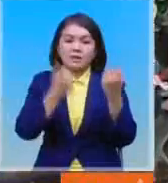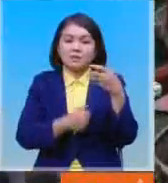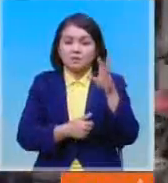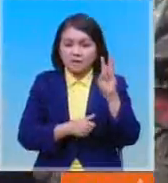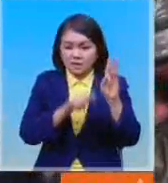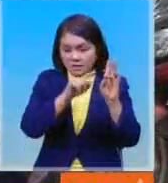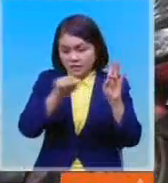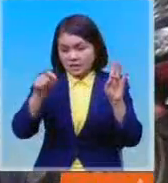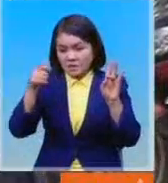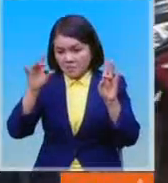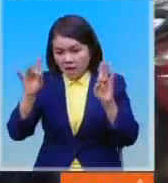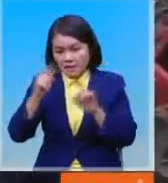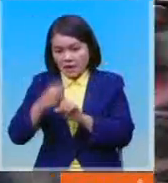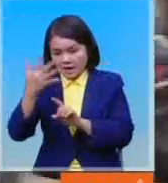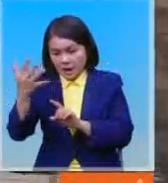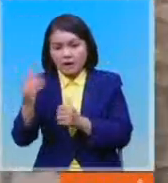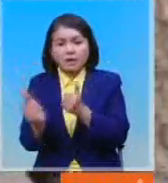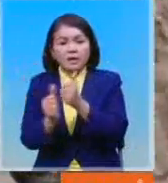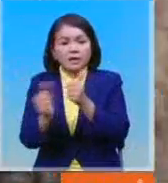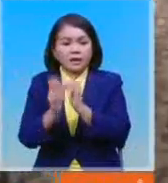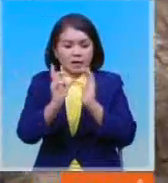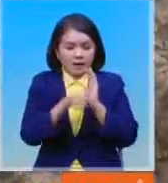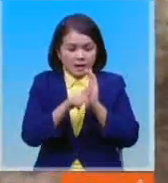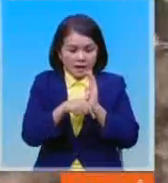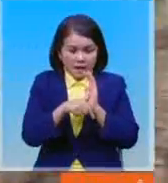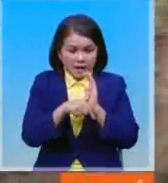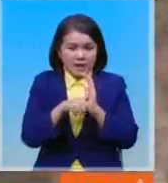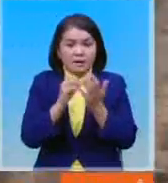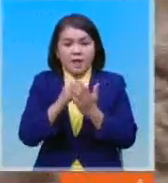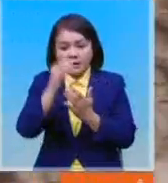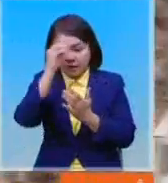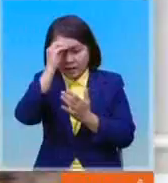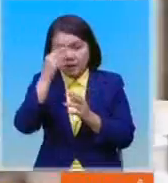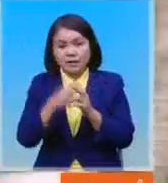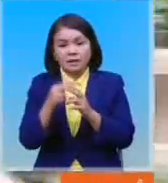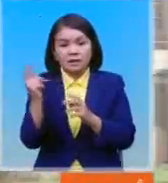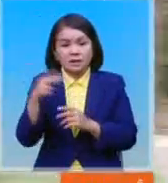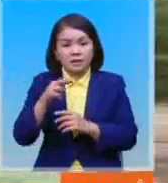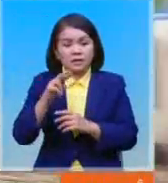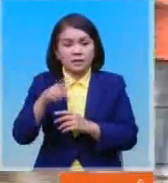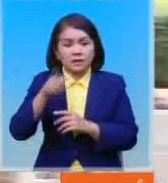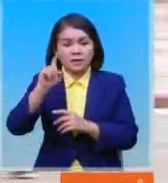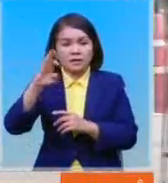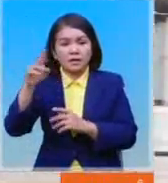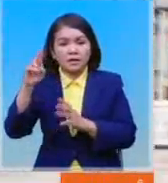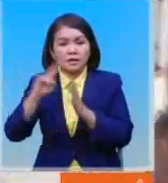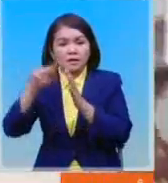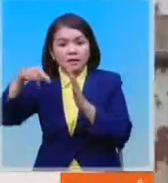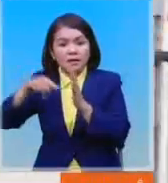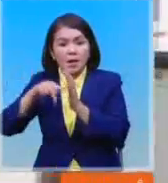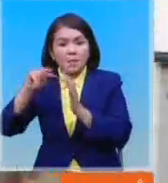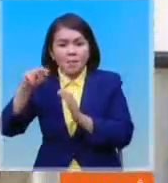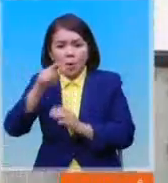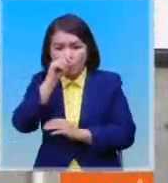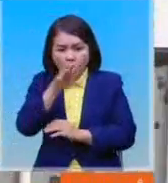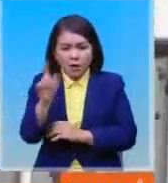าคมนั่นเองครับเรื่องนี้ผู้ช่วยเลขาธิการทปอก็คือนายพีรพงษ์ตริยเจริญระบุว่าสำหรับค